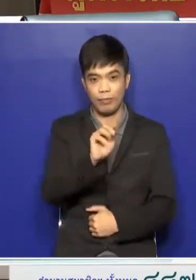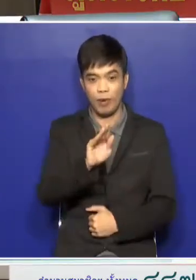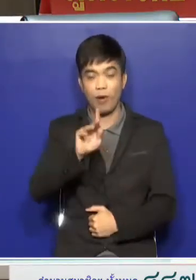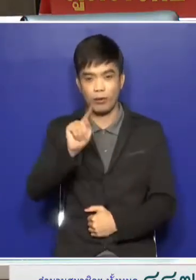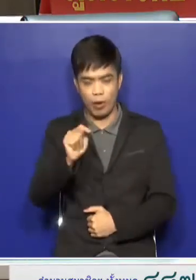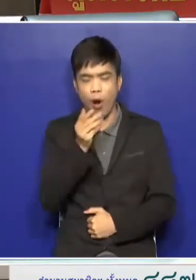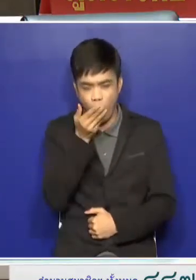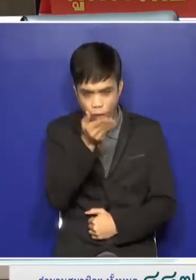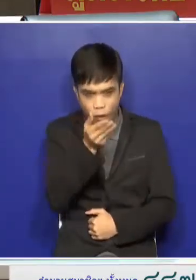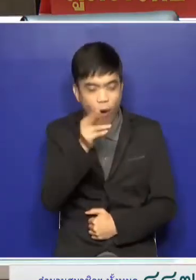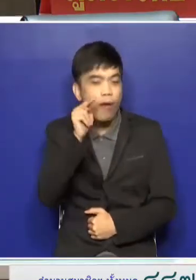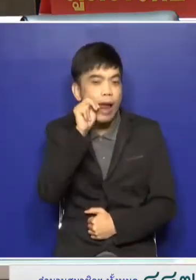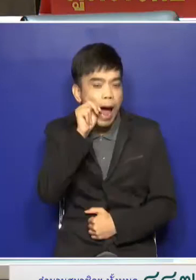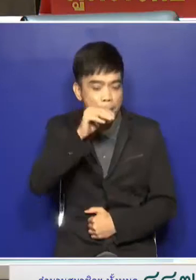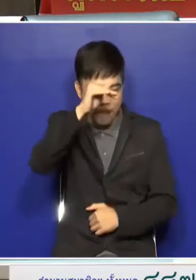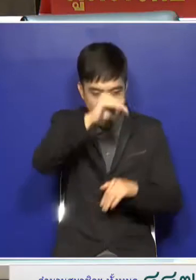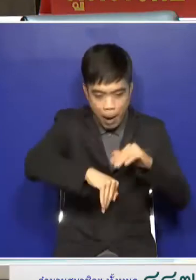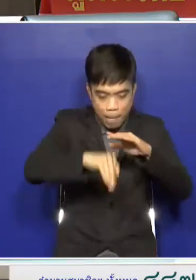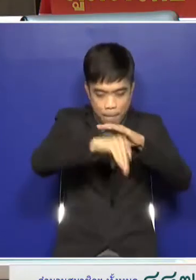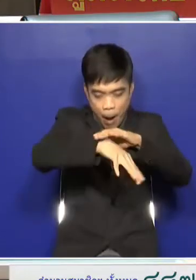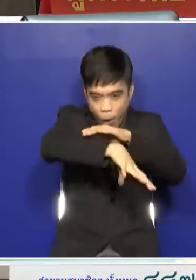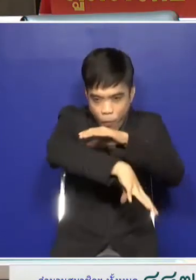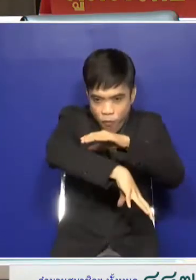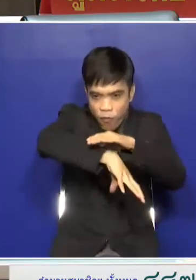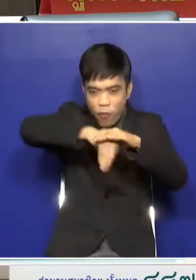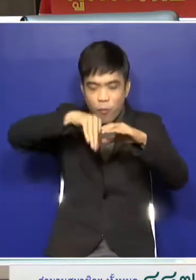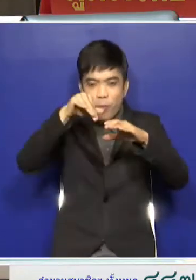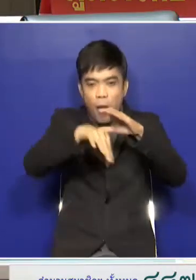ขอขุดน้ำบาดาลในที่ราชพัสดุ